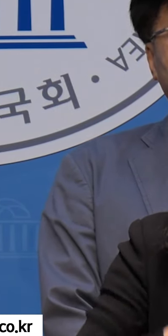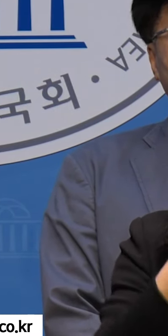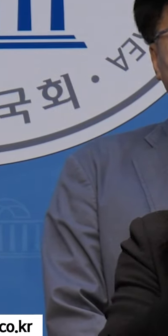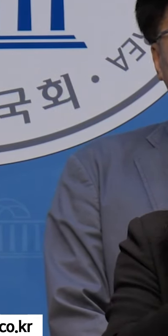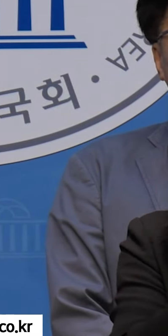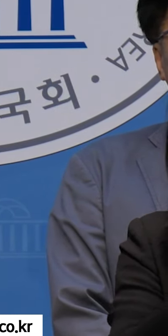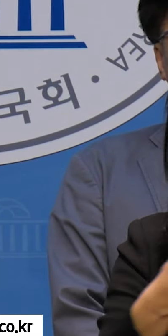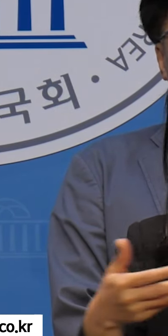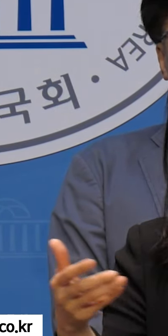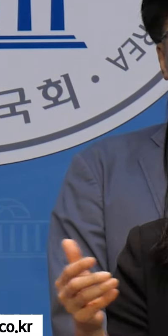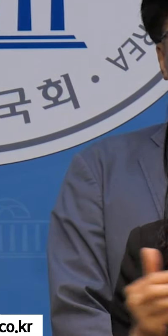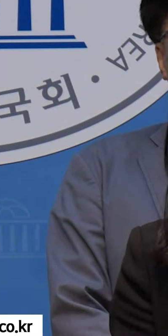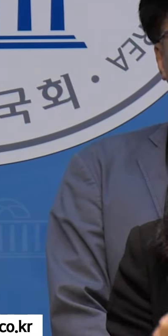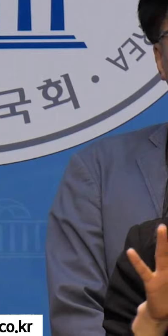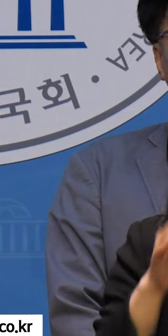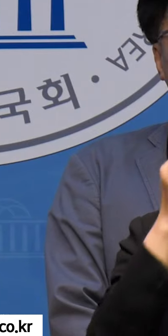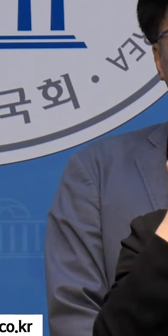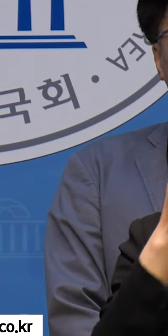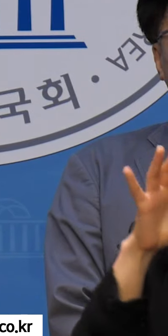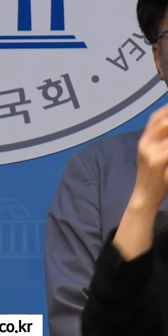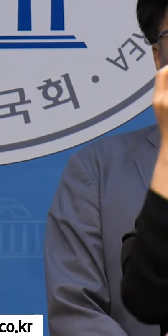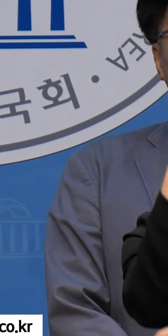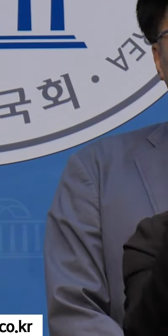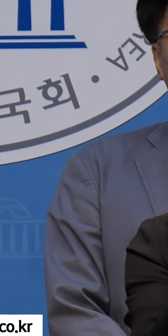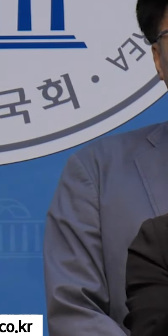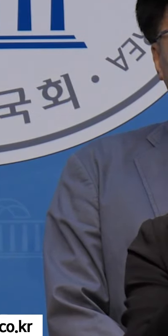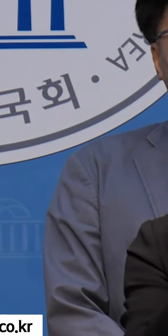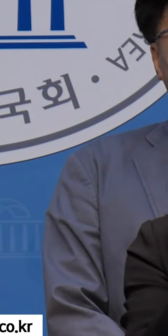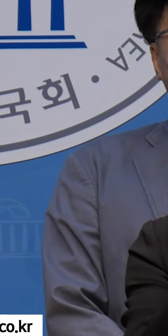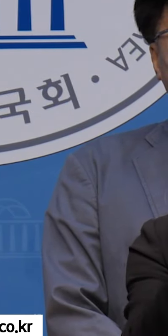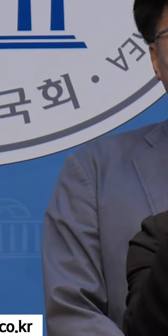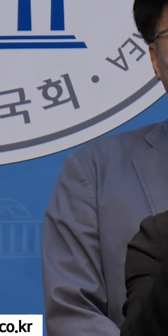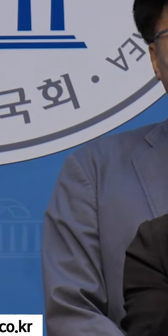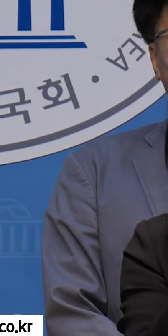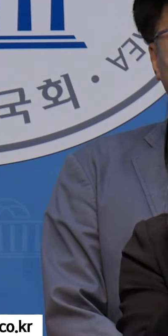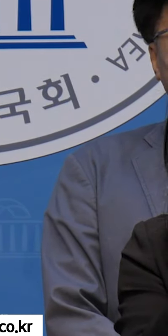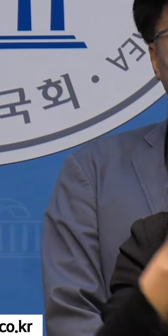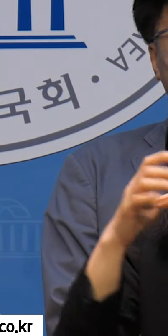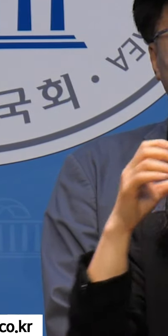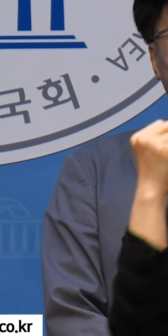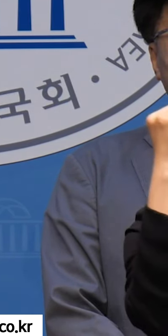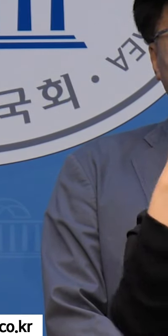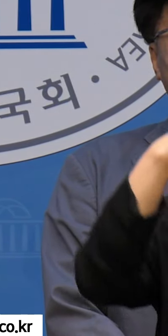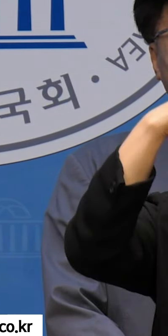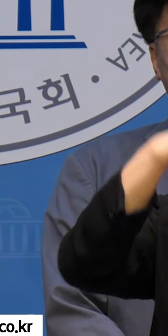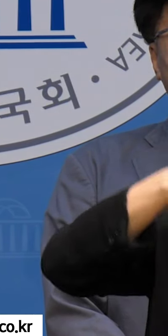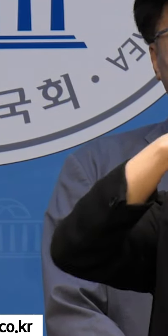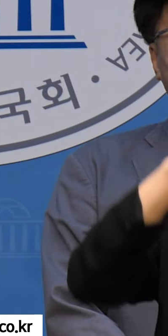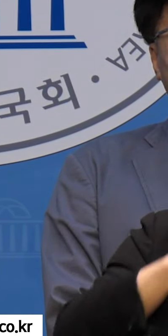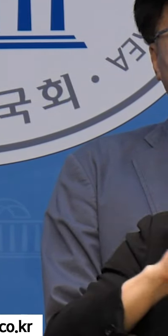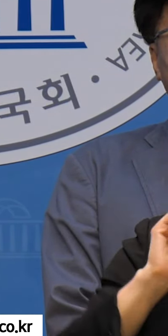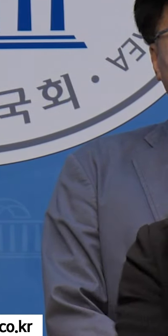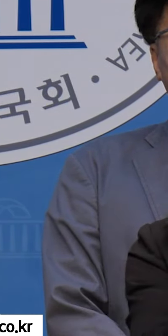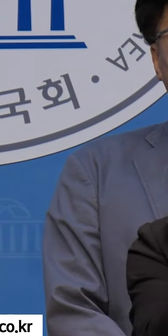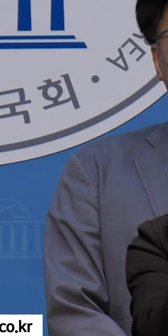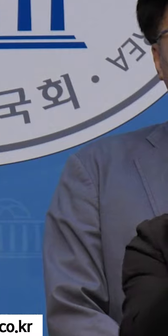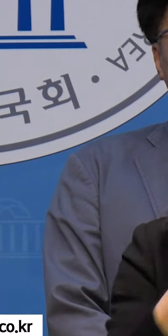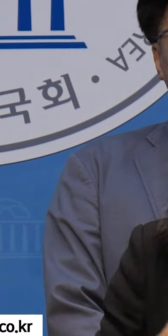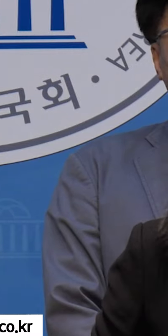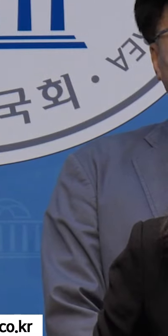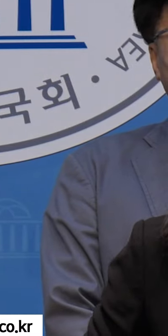그러니까 이제 정말 새로운 헌법 체계를 좀 바꾸어서 국가 운영의 틀을 좀 바꾸자, 성장 동력도 다시